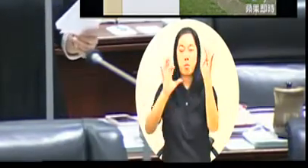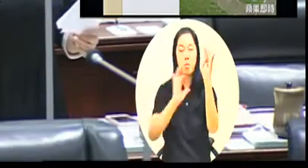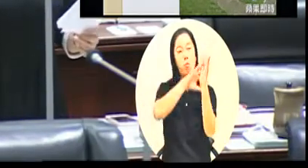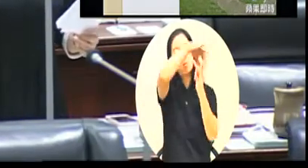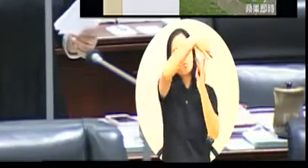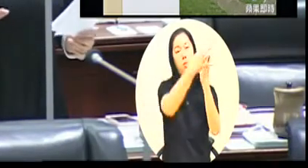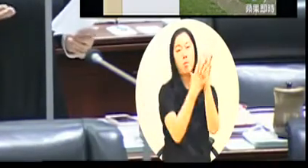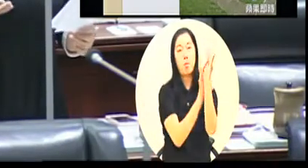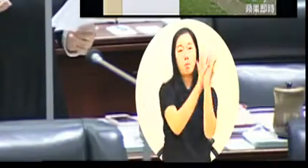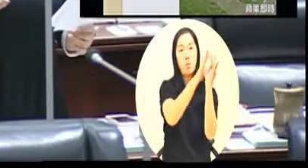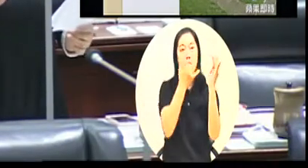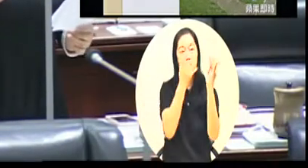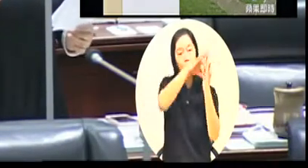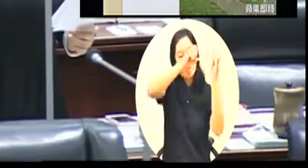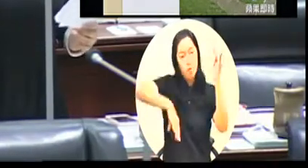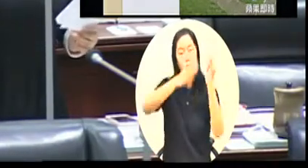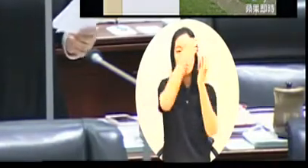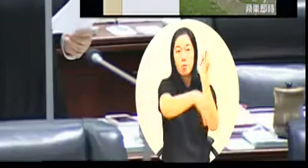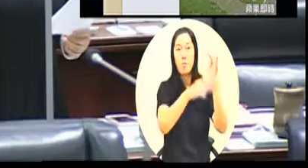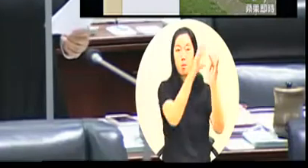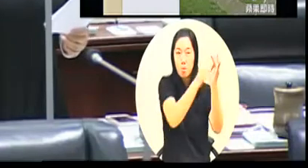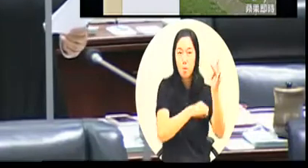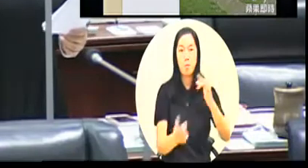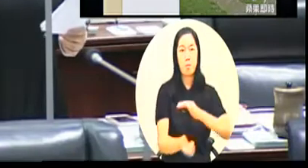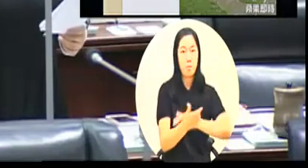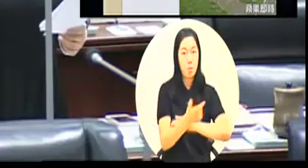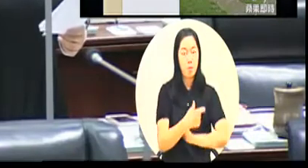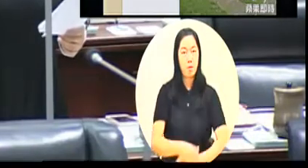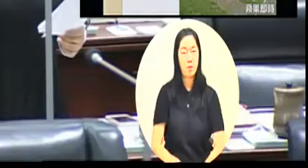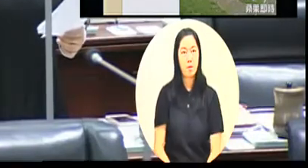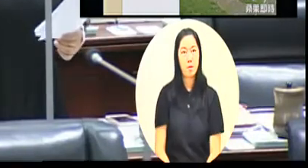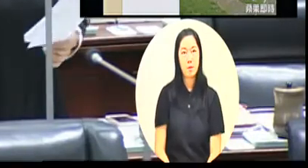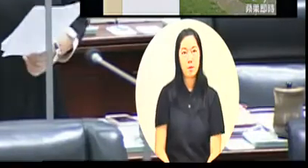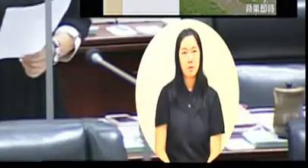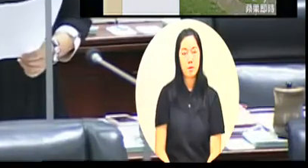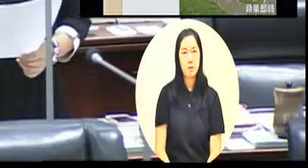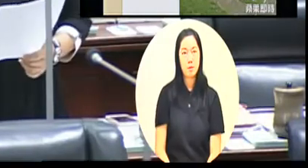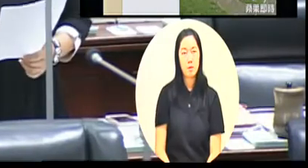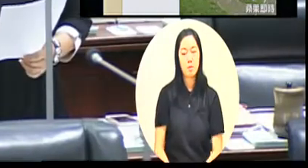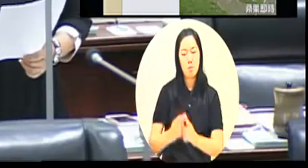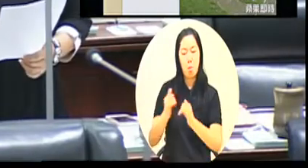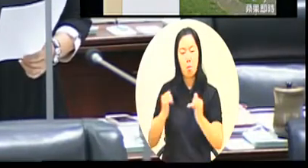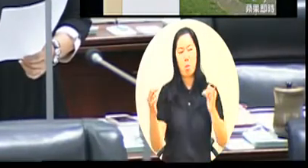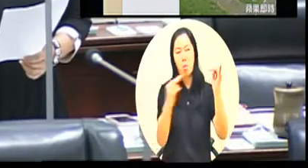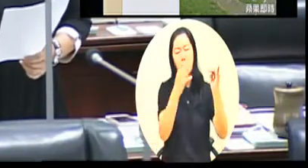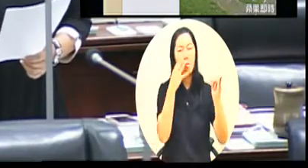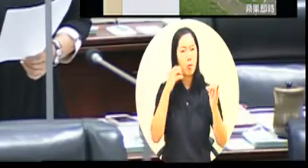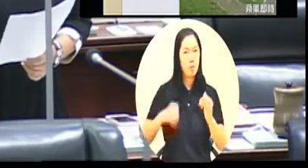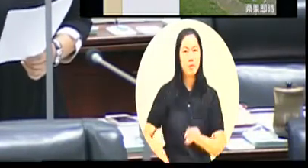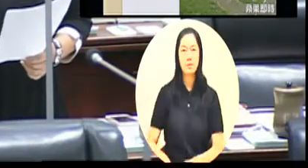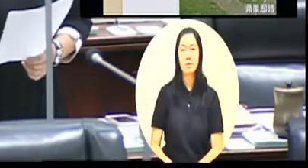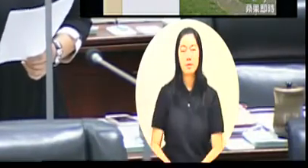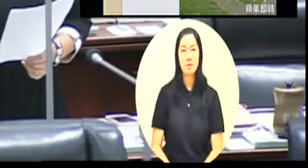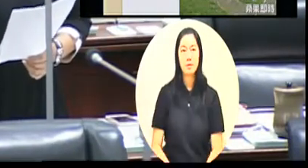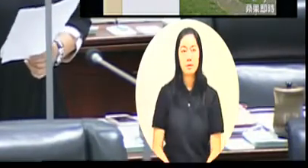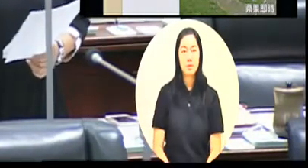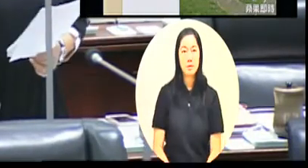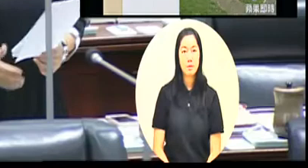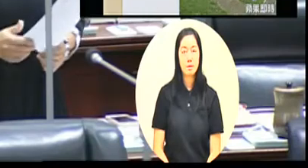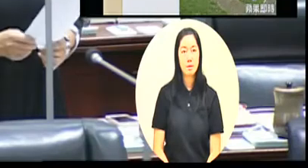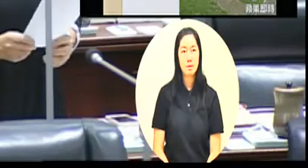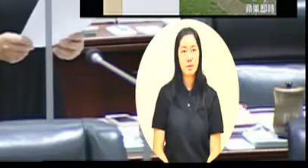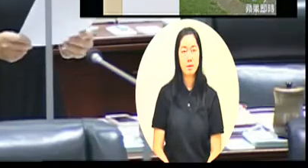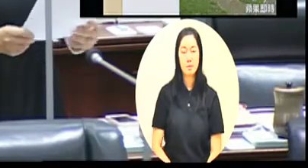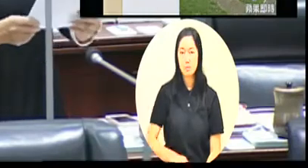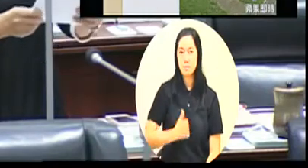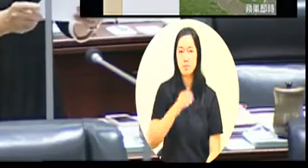树？赶快把它拿掉啊，不要让那些，其实这观光的对观光客来讲也是贻笑大方 是非